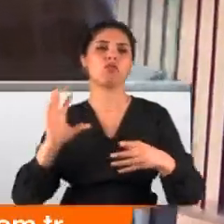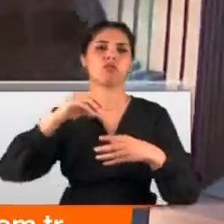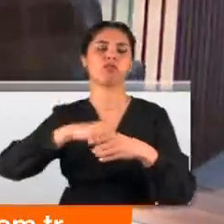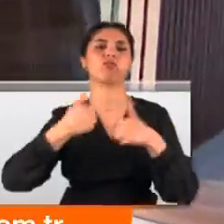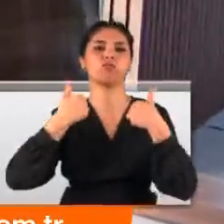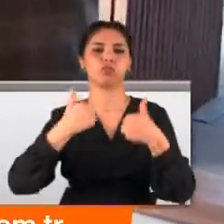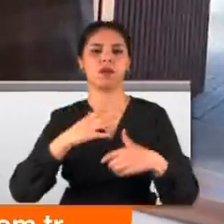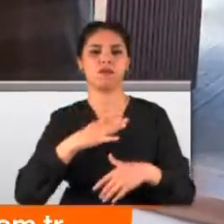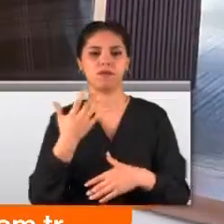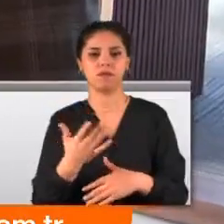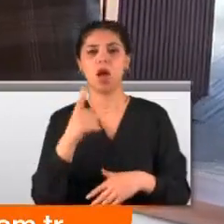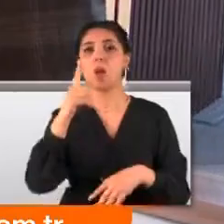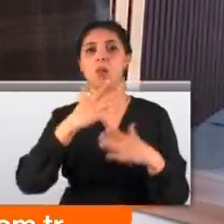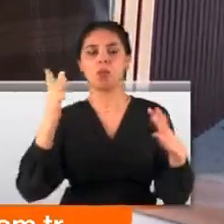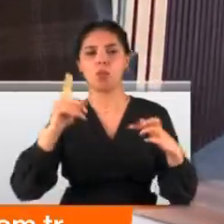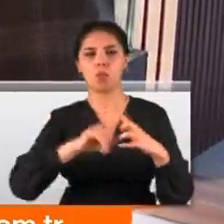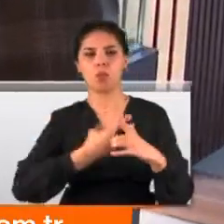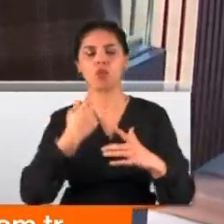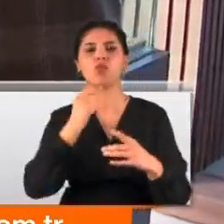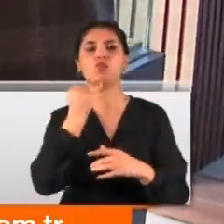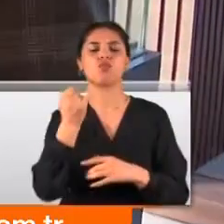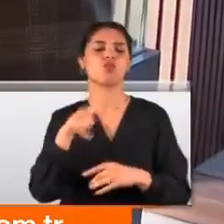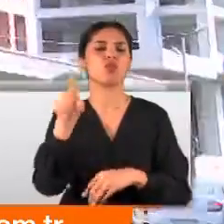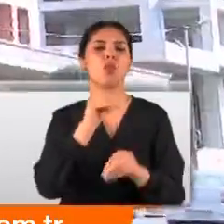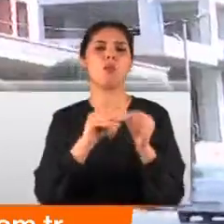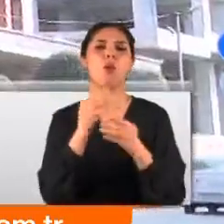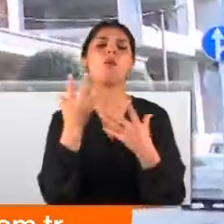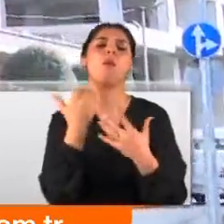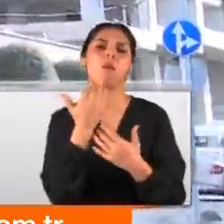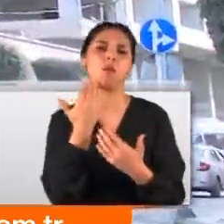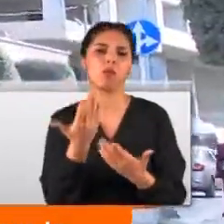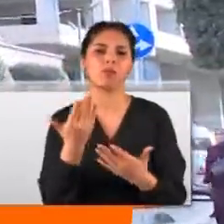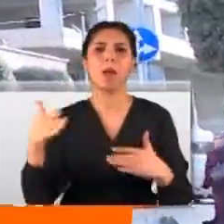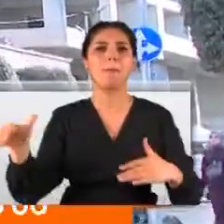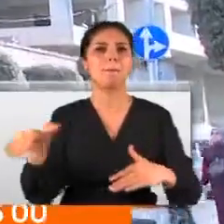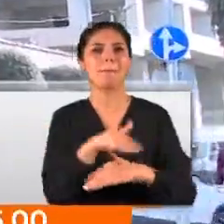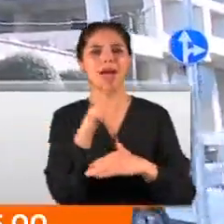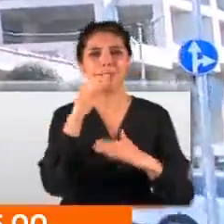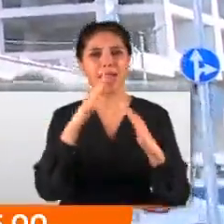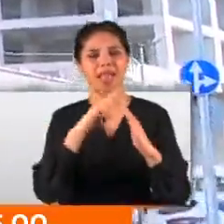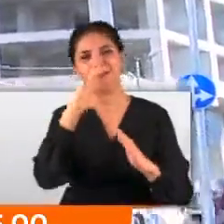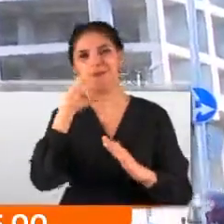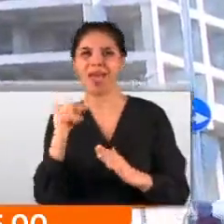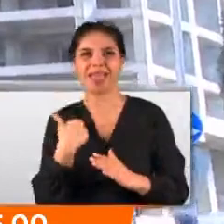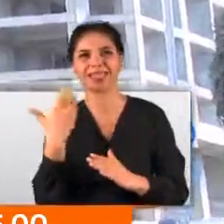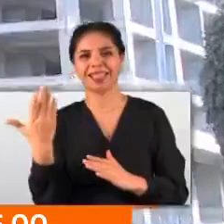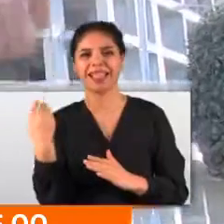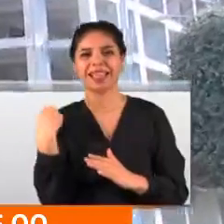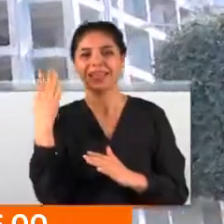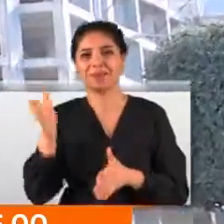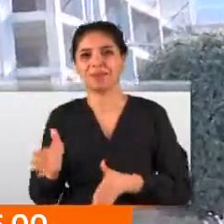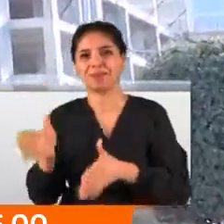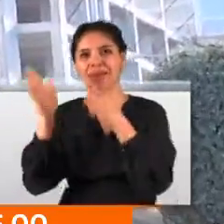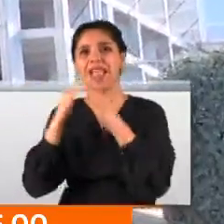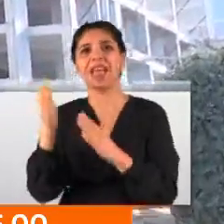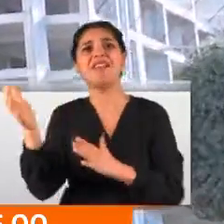zaten birebir gösteriyor. Dolayısıyla müşterilerin herhangi bir sıkıntı yaşaması söz konusu değil. Öyle ki mahallenizden bir ev beğendiniz, yeni bir bina. O